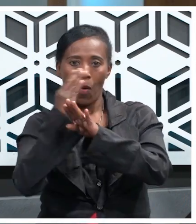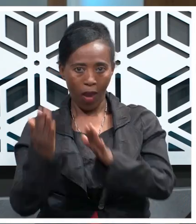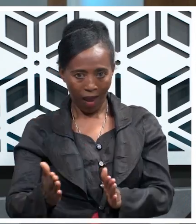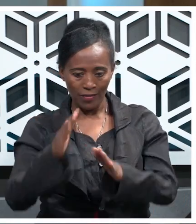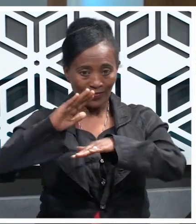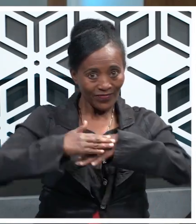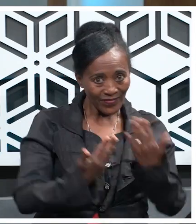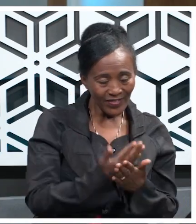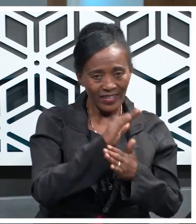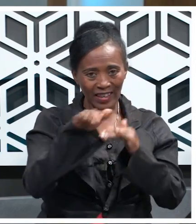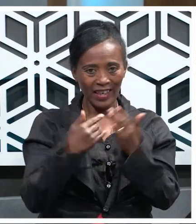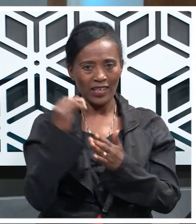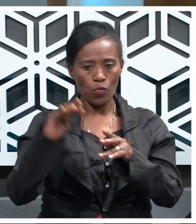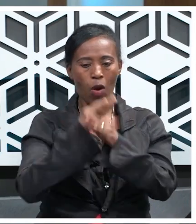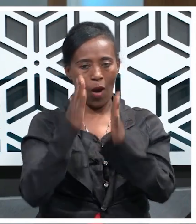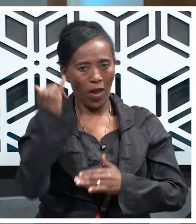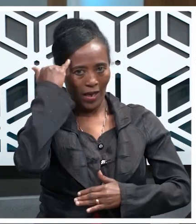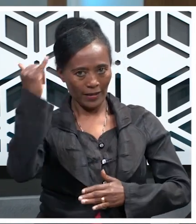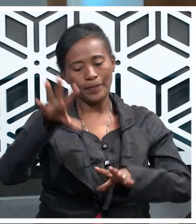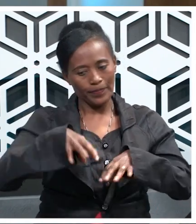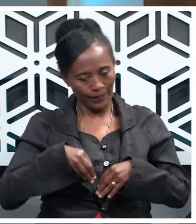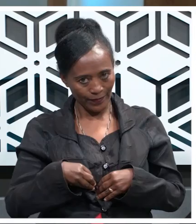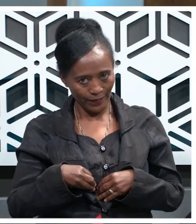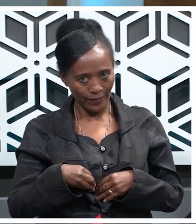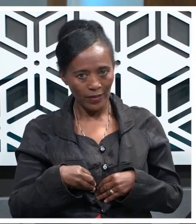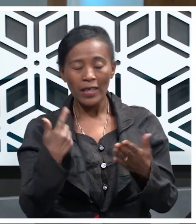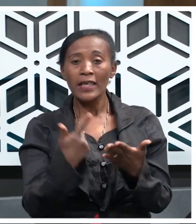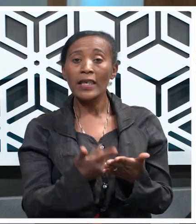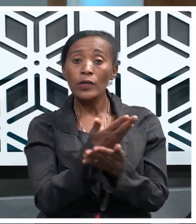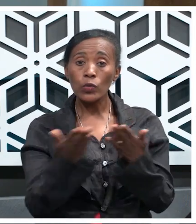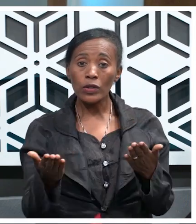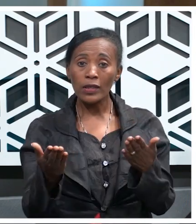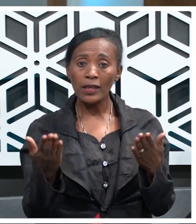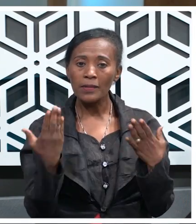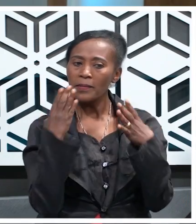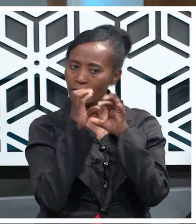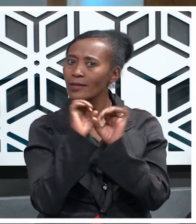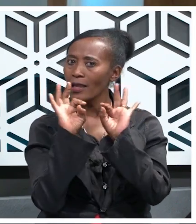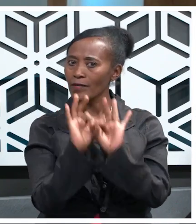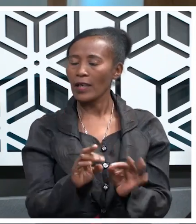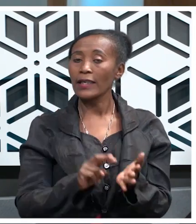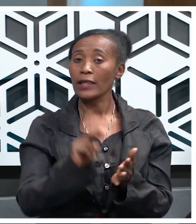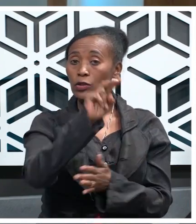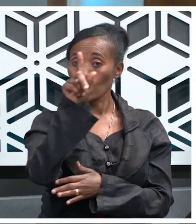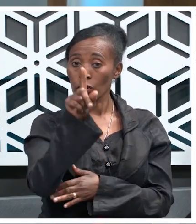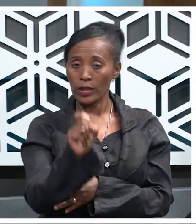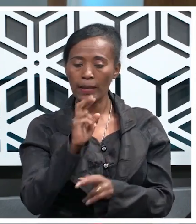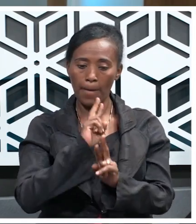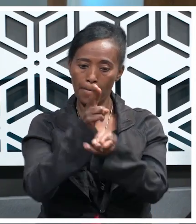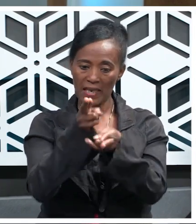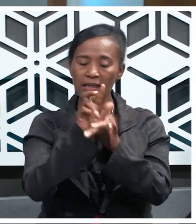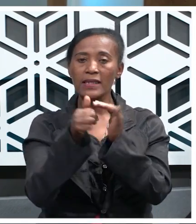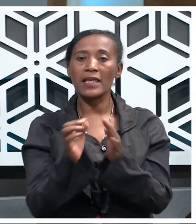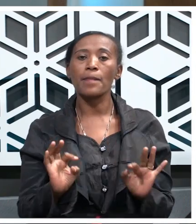የህክምና ባለሙያም ጋብዘን ጠቅለል ያለውን ሙያዊ የሆነ አስተያየት ተቀብለናል። ይህንን ጉዳይ መቋጨት ስለሚያስፈልግ ለተነሱ